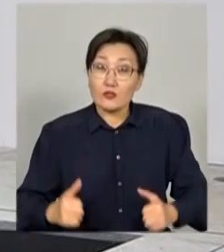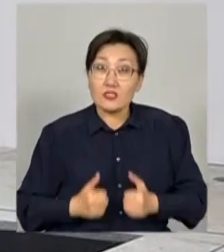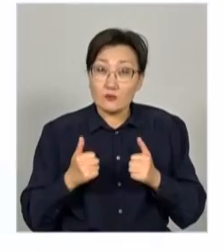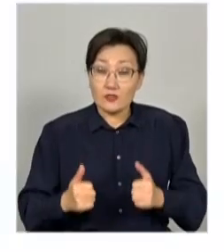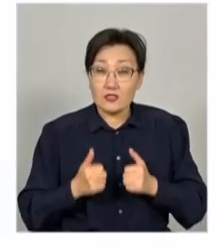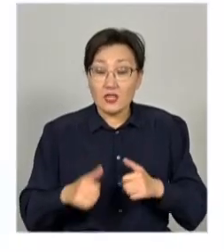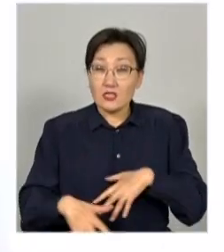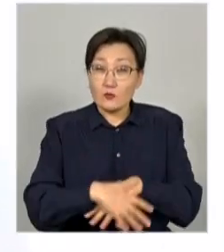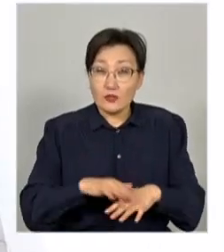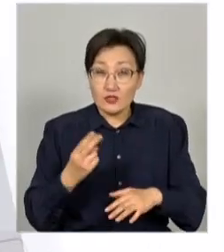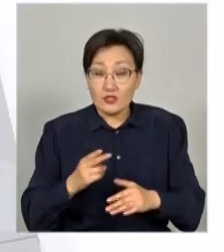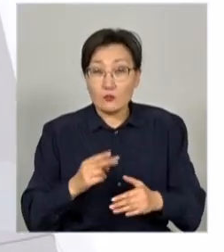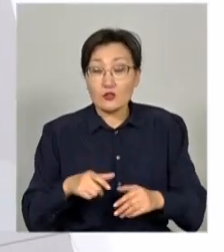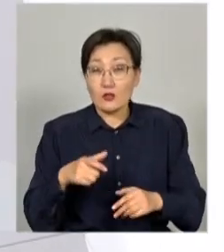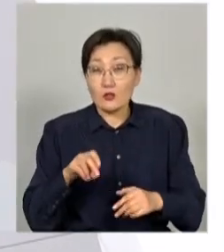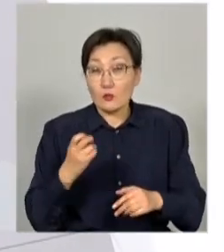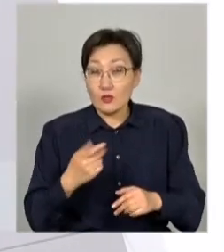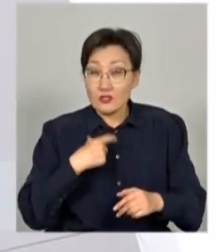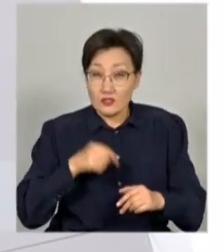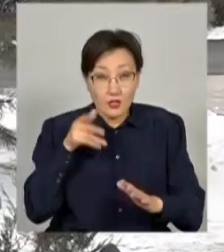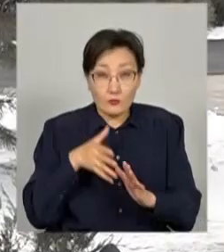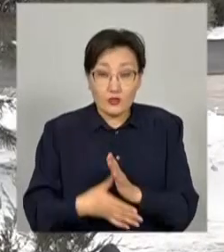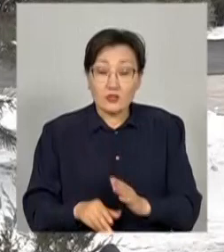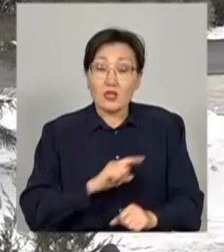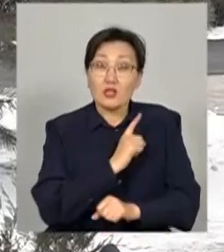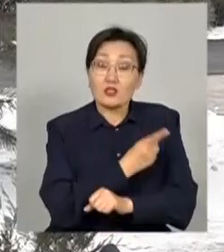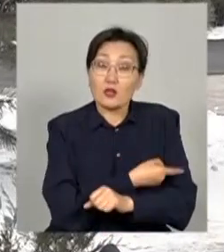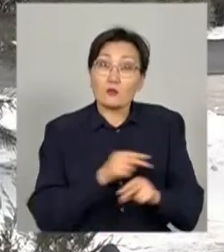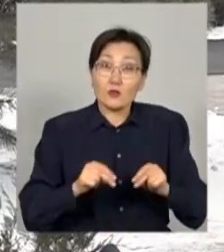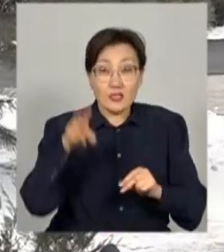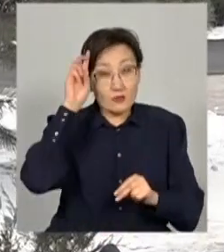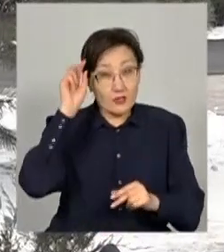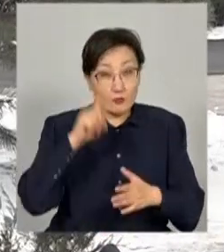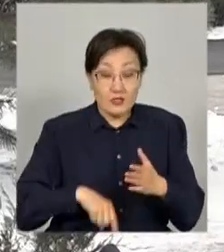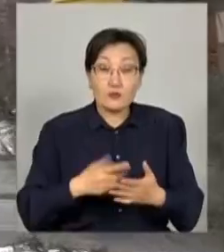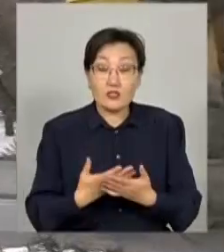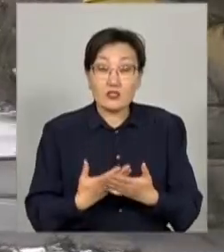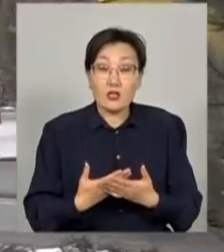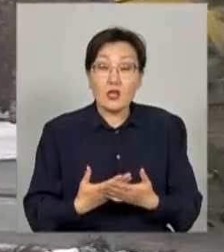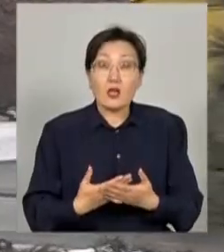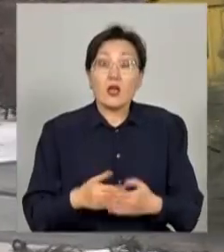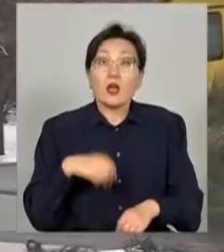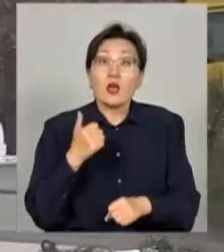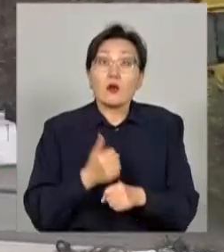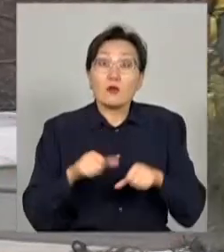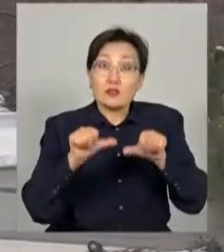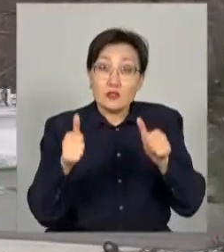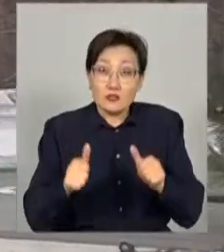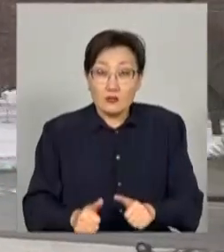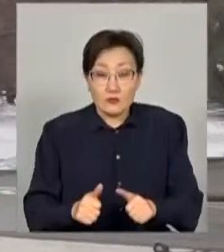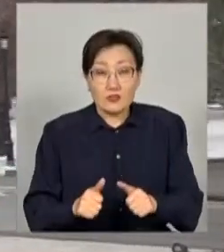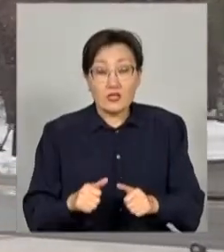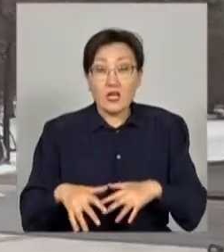қоғамның әл-ауқатын, ұлттың өзін өзі тануын, күш пен әділетті мемлекетке деген сенімді білдіреді. Ал тас тұғырлардың әр бөлігінде ой